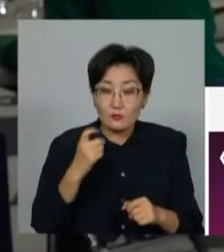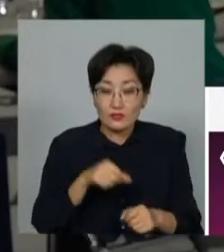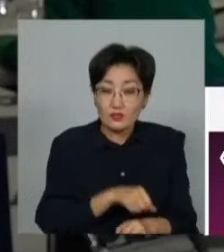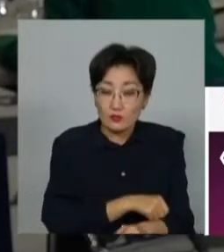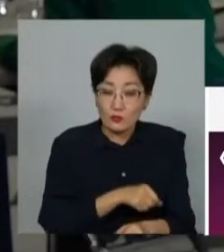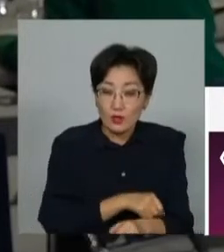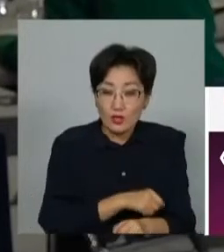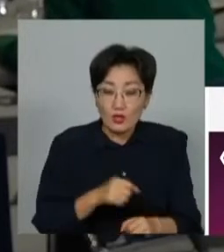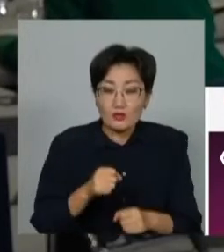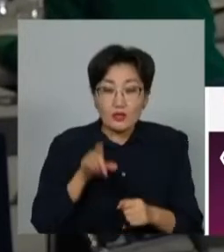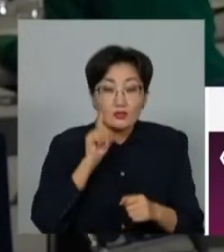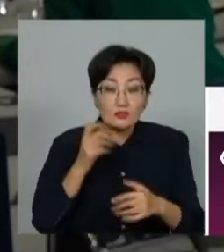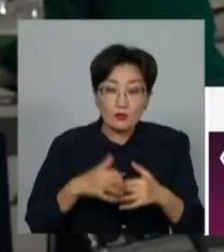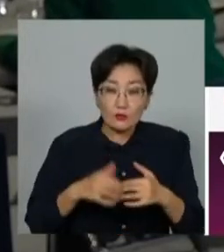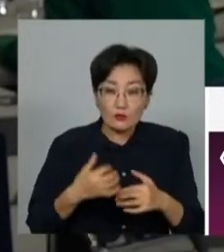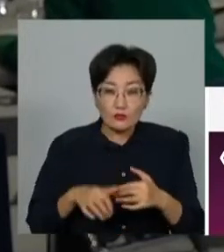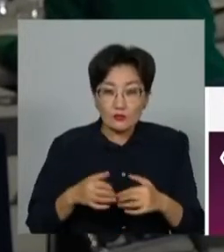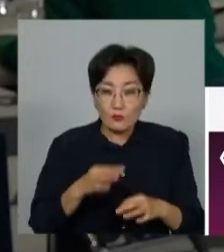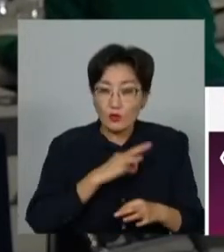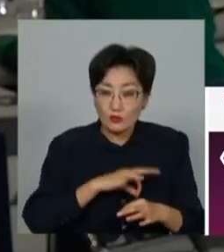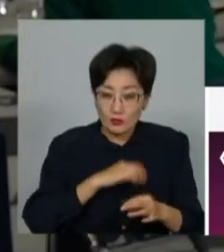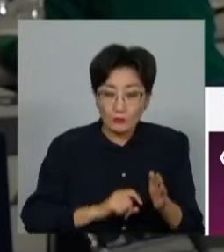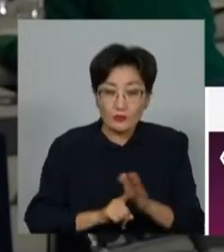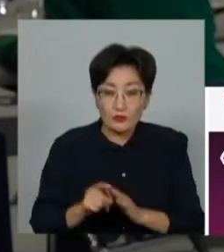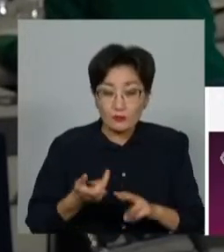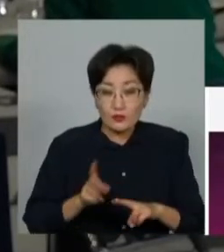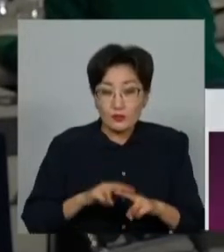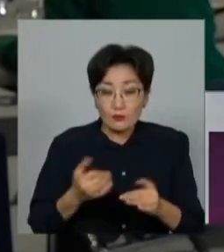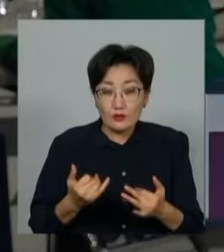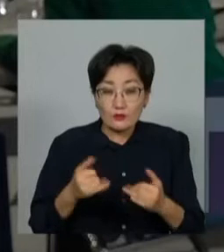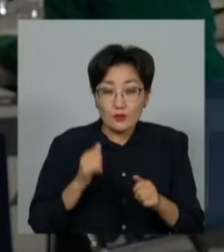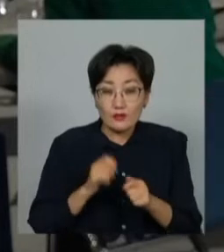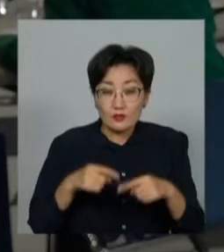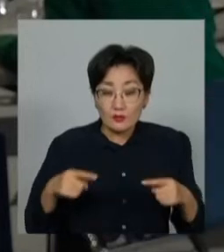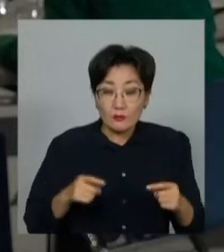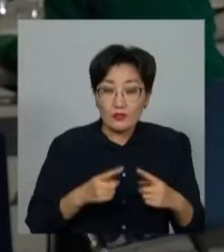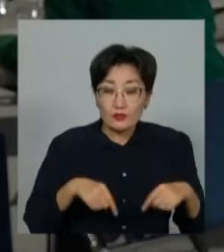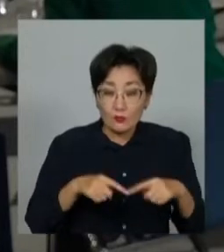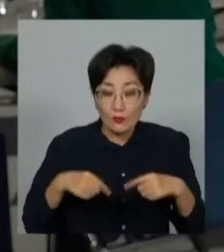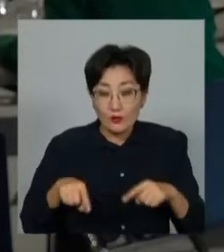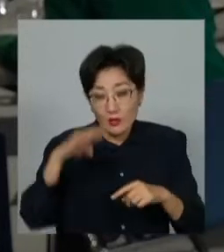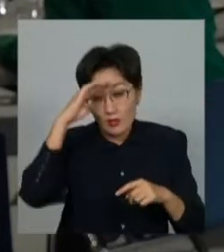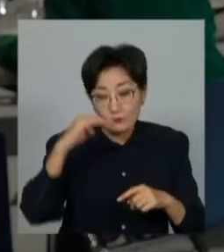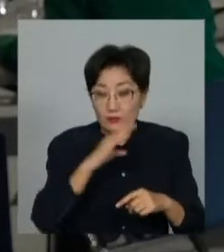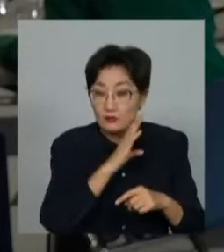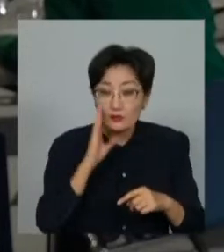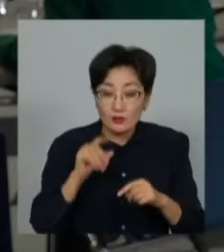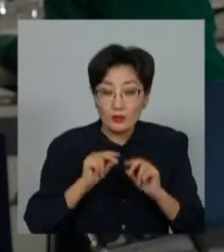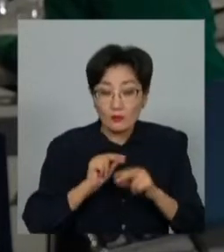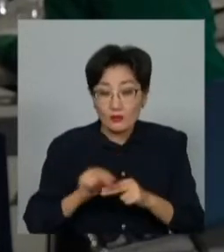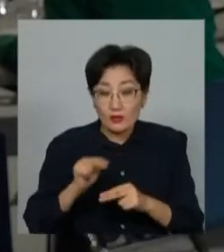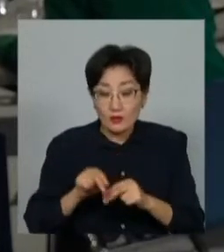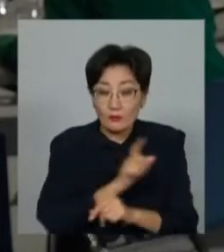синтетикалық есірткілер жастар арасында үлкен қолданысқа ие. Сол себепті бүгін әртүрлі секторлардан ата-аналар, білім беру,